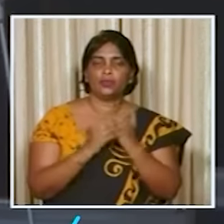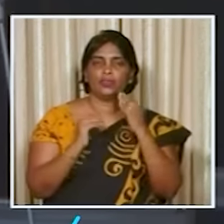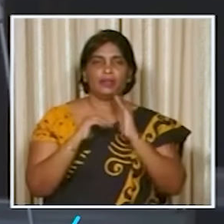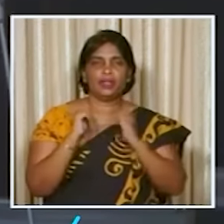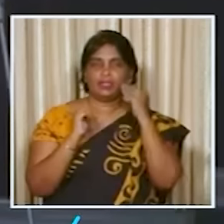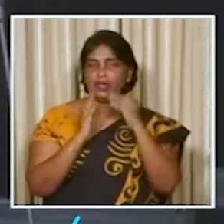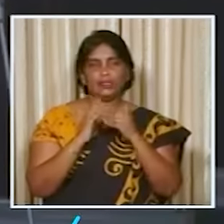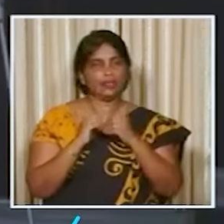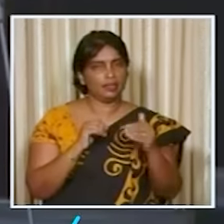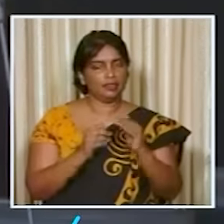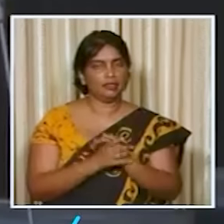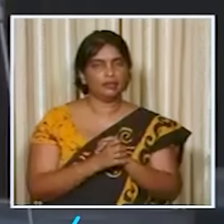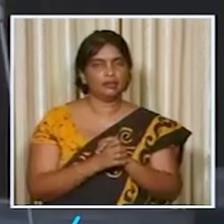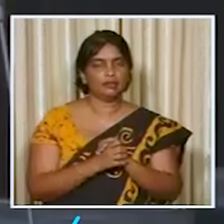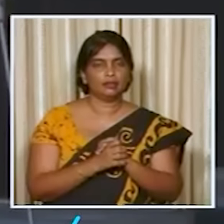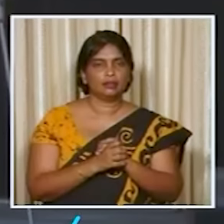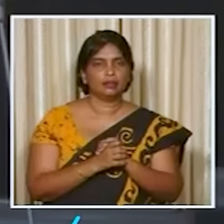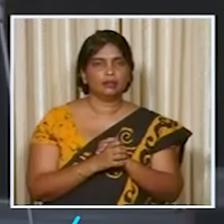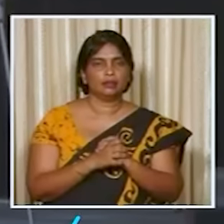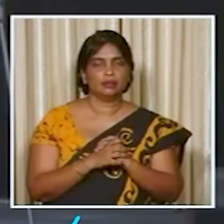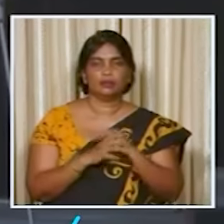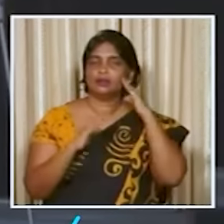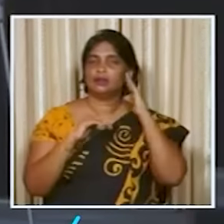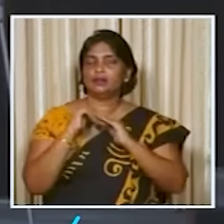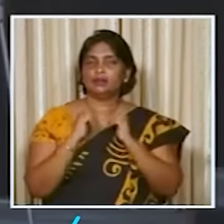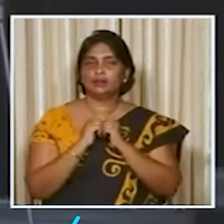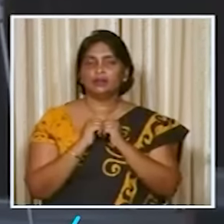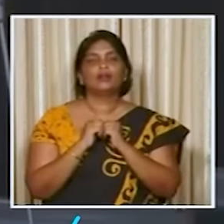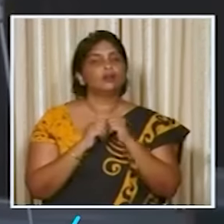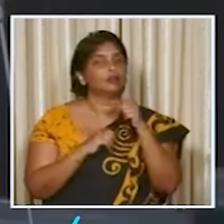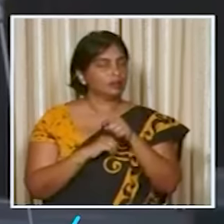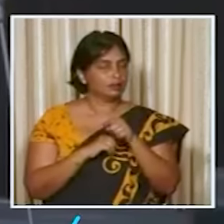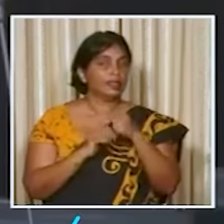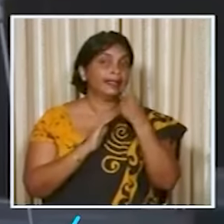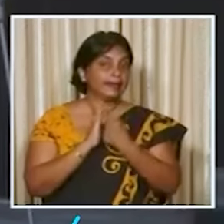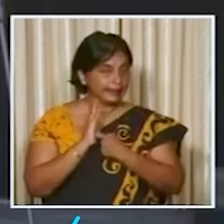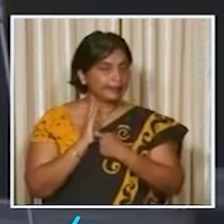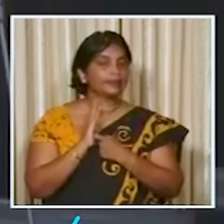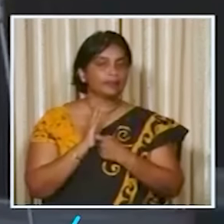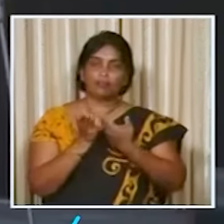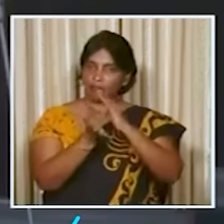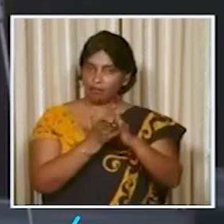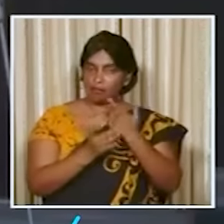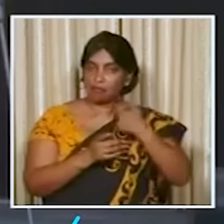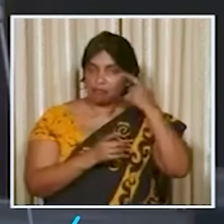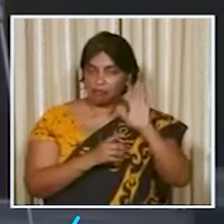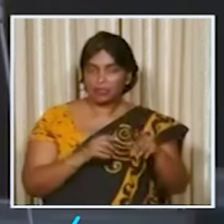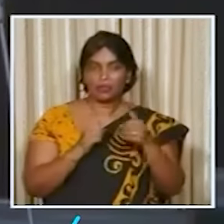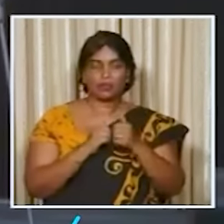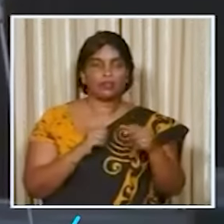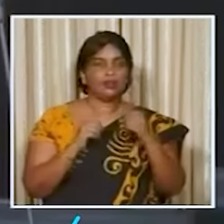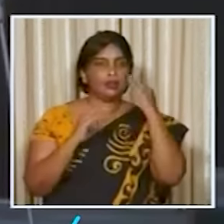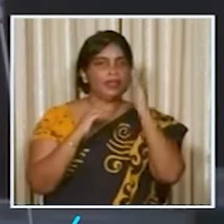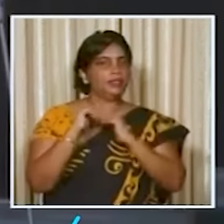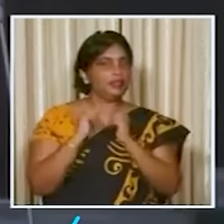ඊළඟට කියනවා රටේ නීතිය ක්‍රියාත්මක කිරීම සහ ඒ නීතිය තුළින් පිළිසරණක් කවුරු හරි බලාපොරොත්තු වෙනවා නම් ඒ